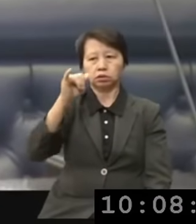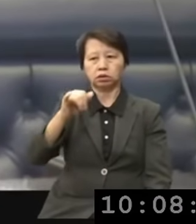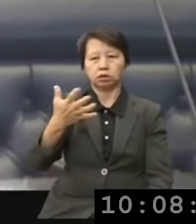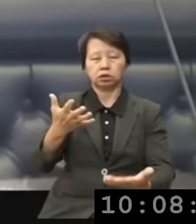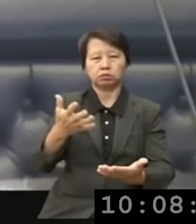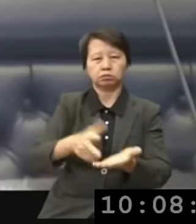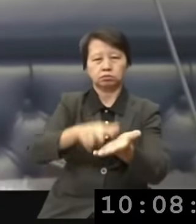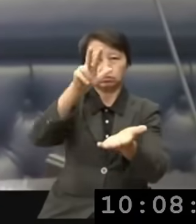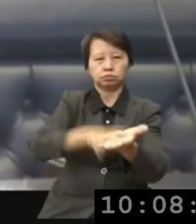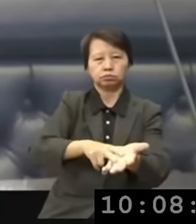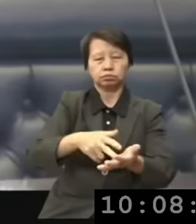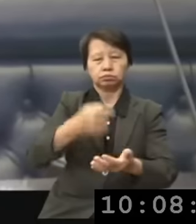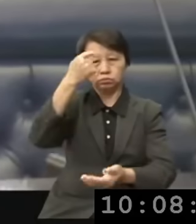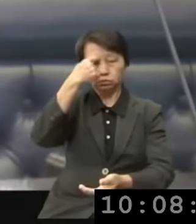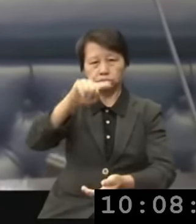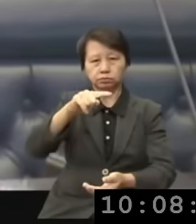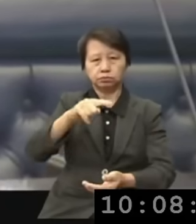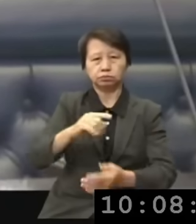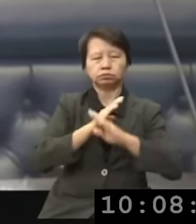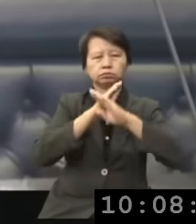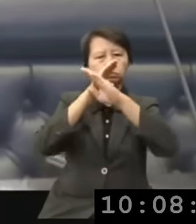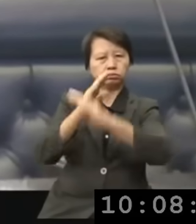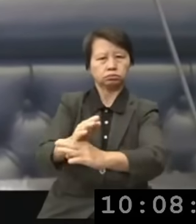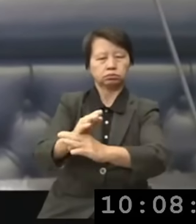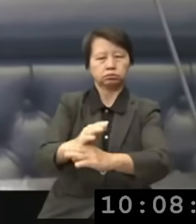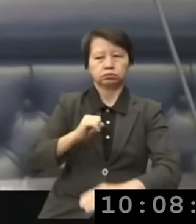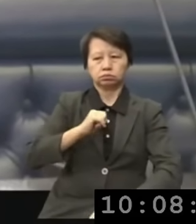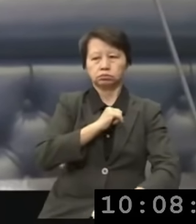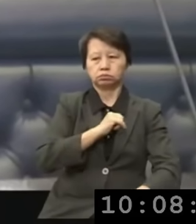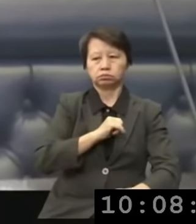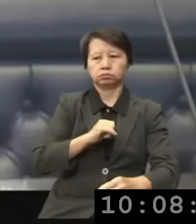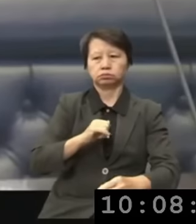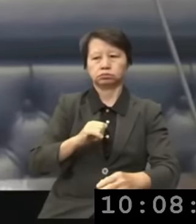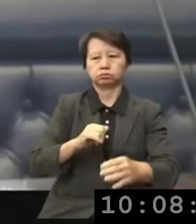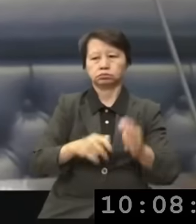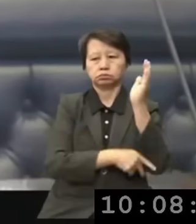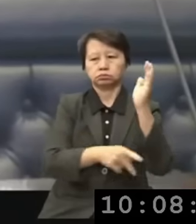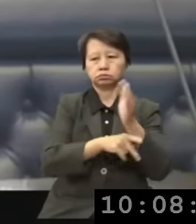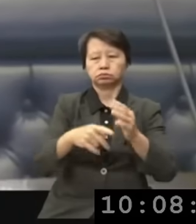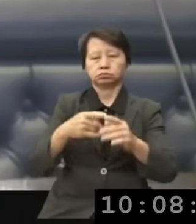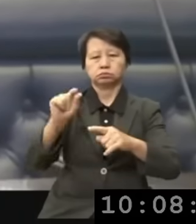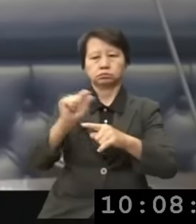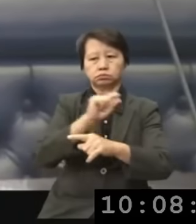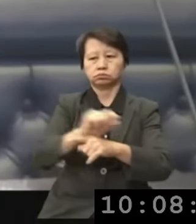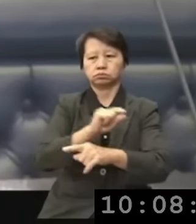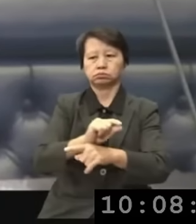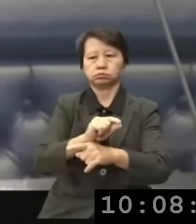disimplified semata-mata untuk menghalang ahli parlimen dari menggunakan